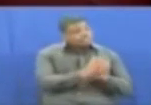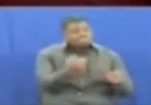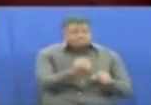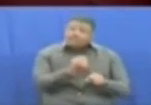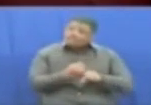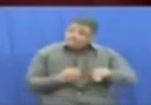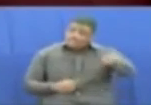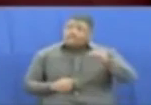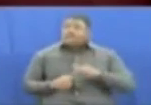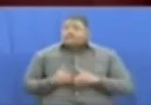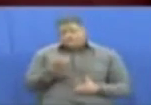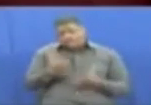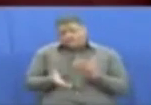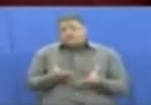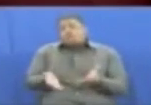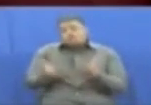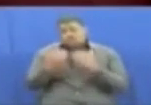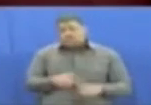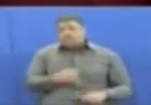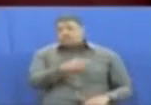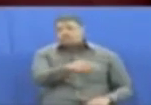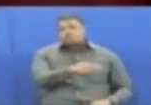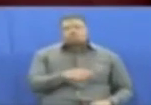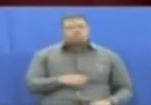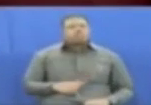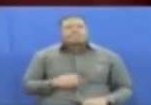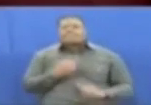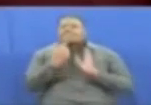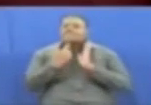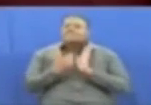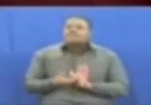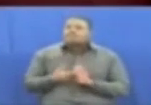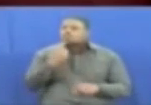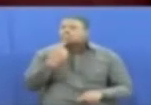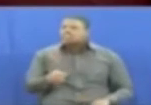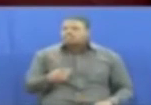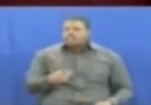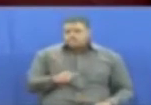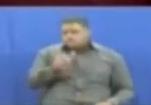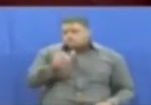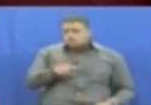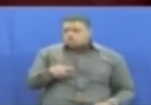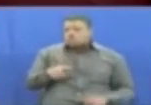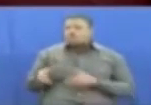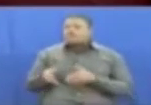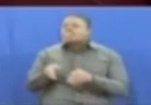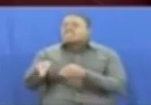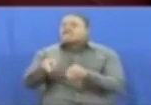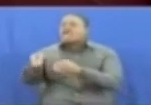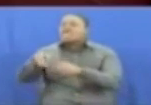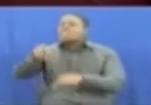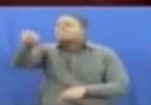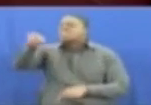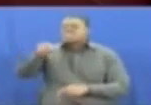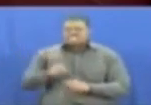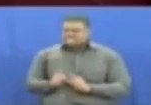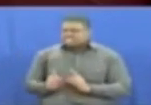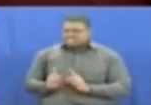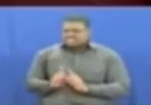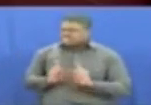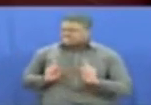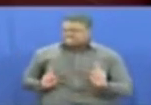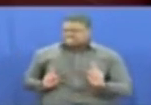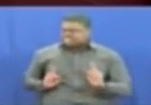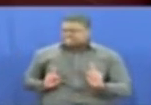kadri inavyowezekana. Natambua mifano mliosema ya uswazi na kwingine kwamba social distance ni ndogo,